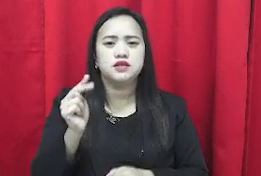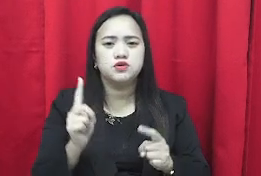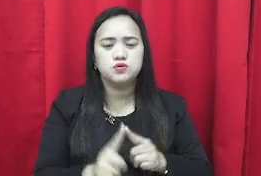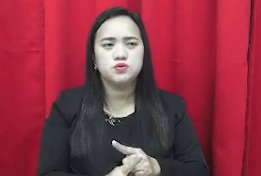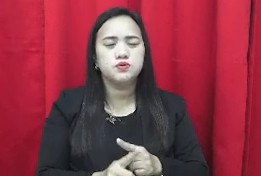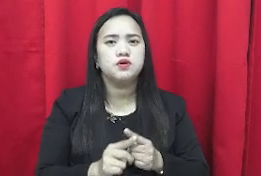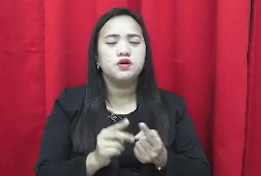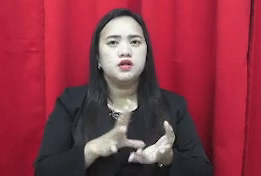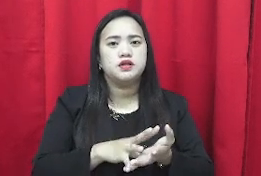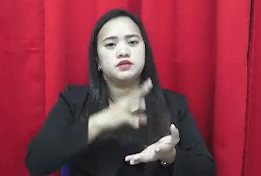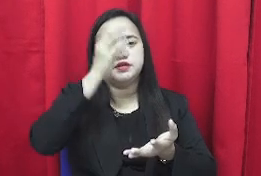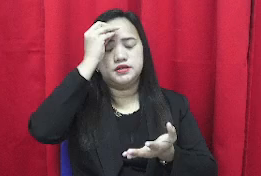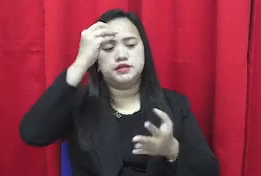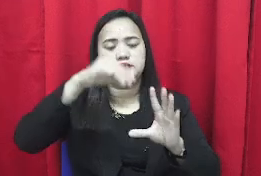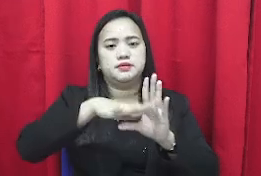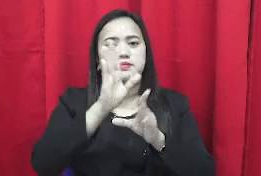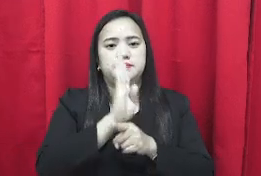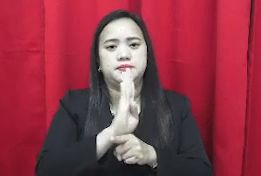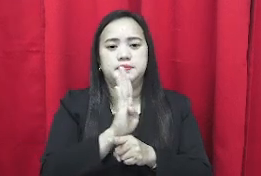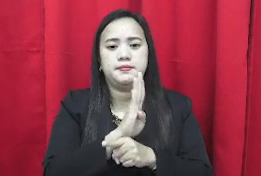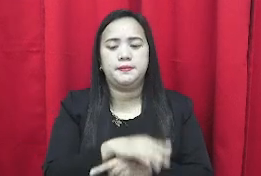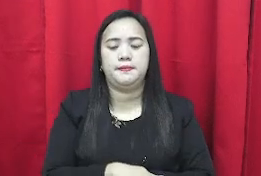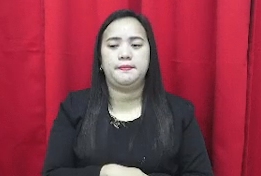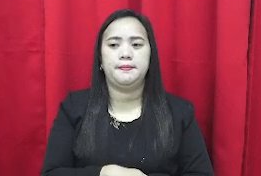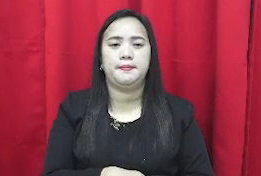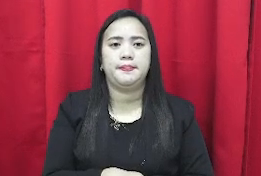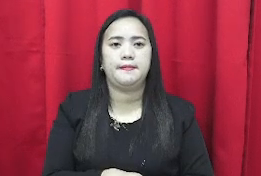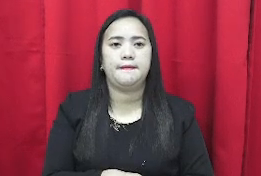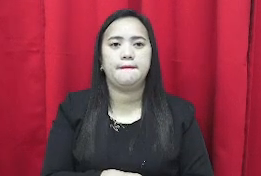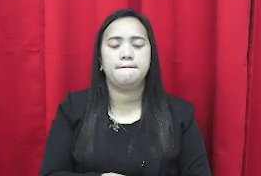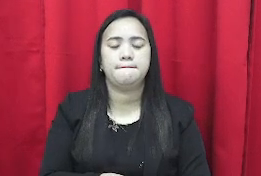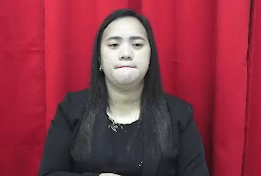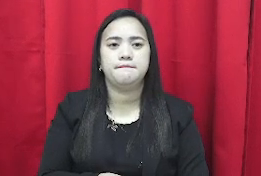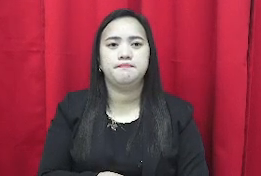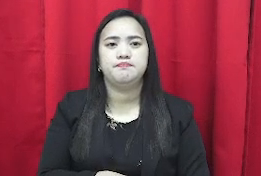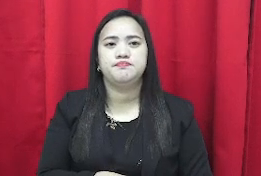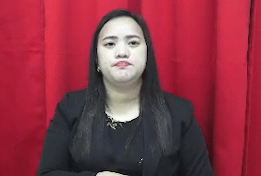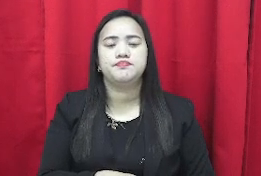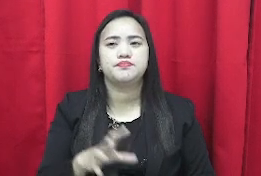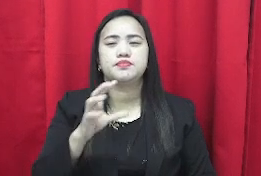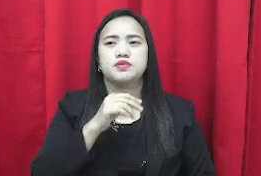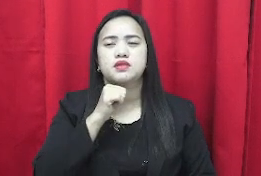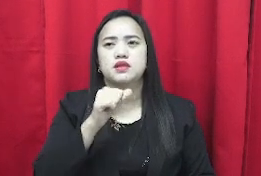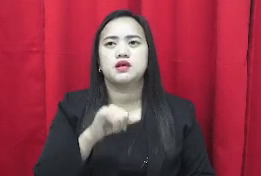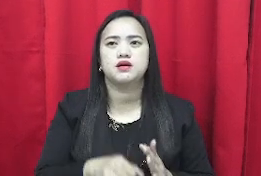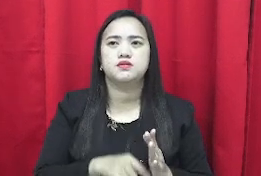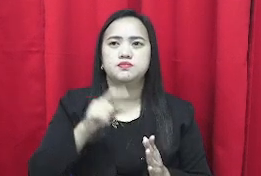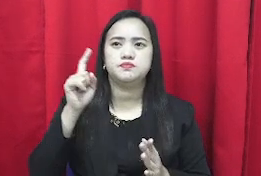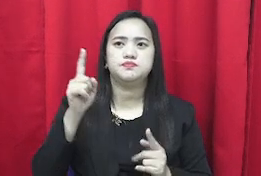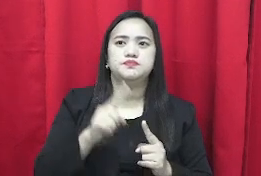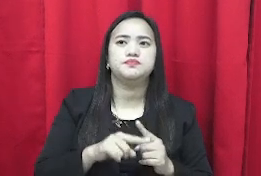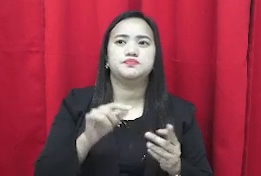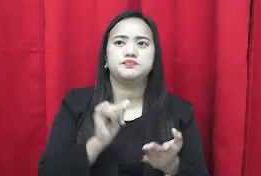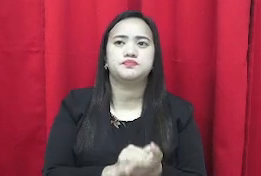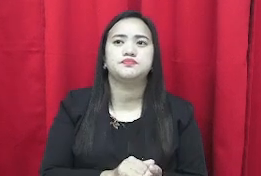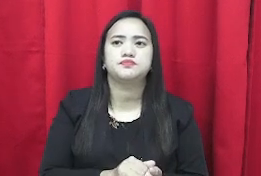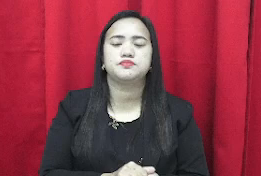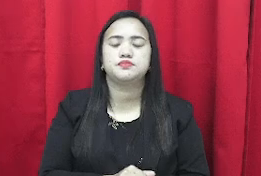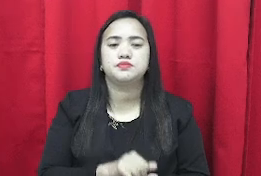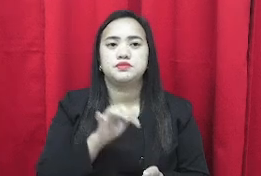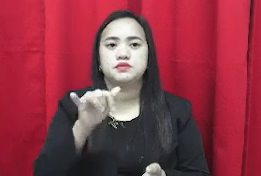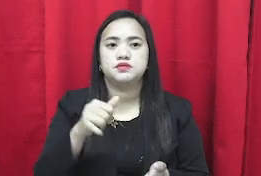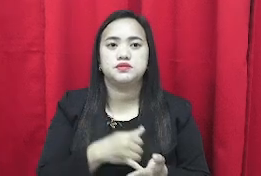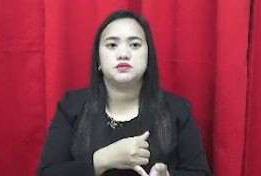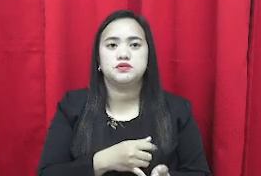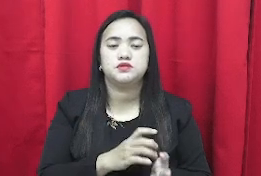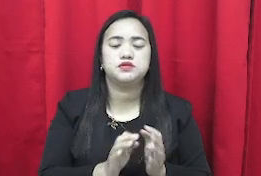anak ang programang ito at hindi lamang sa kanilang buhay of course kapag maging maayos yung ating mga anak